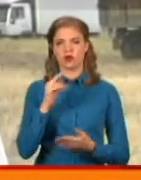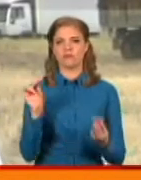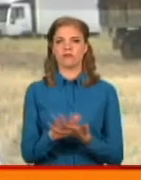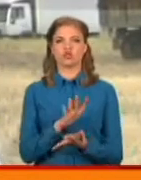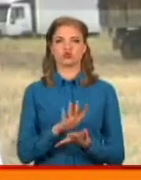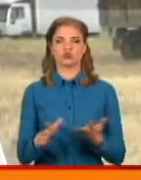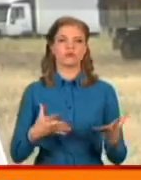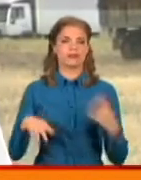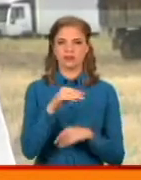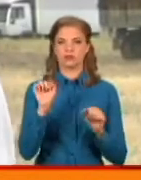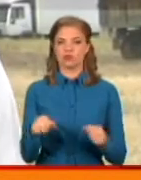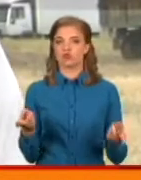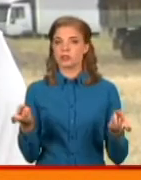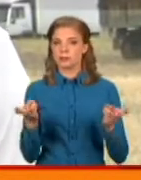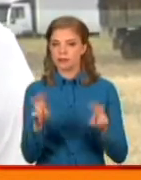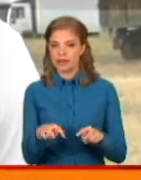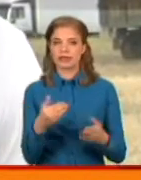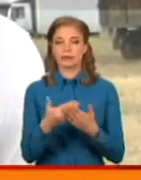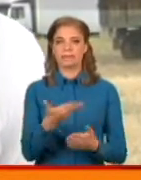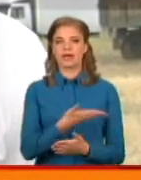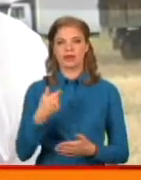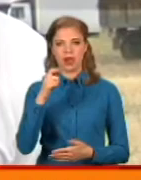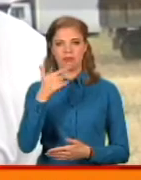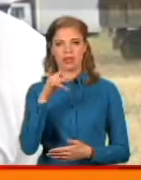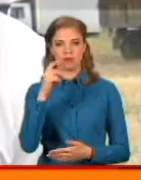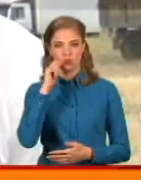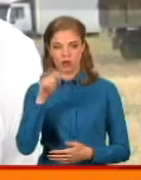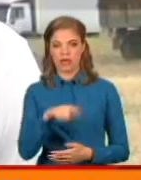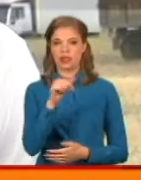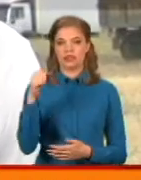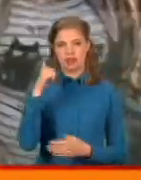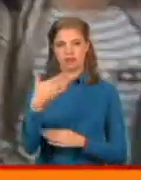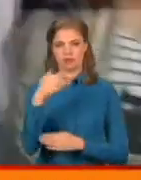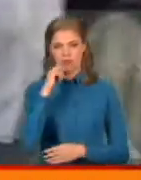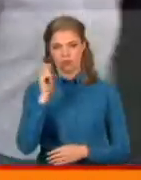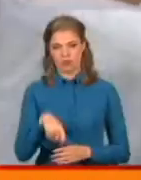Безкоштовно всі можуть прийти. Перед нами гімн України, за нами прапор